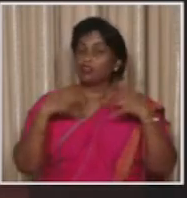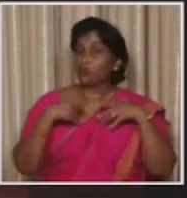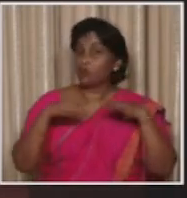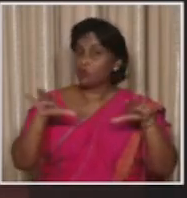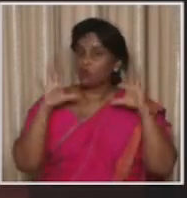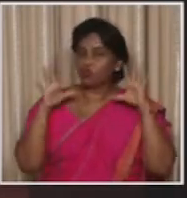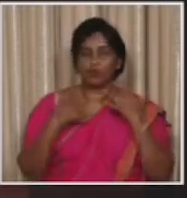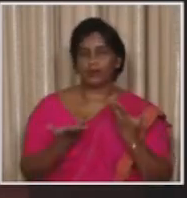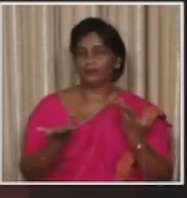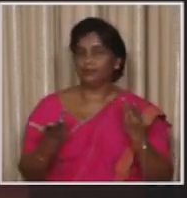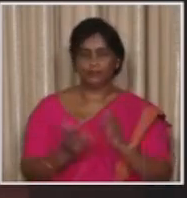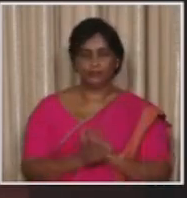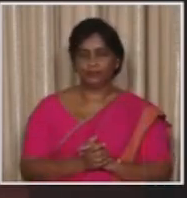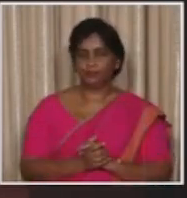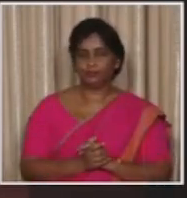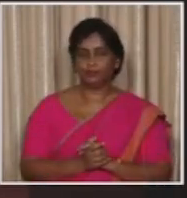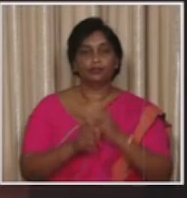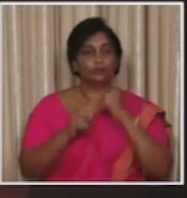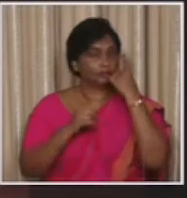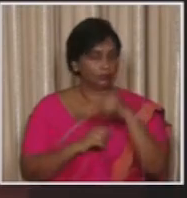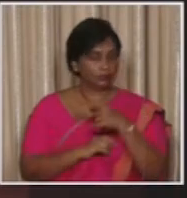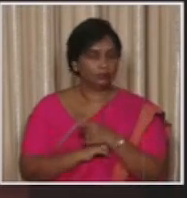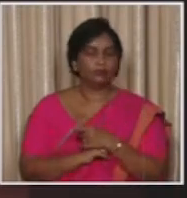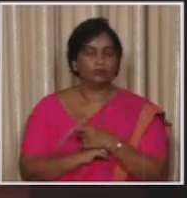නැහැ. ඒ නිසා